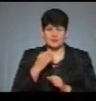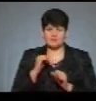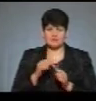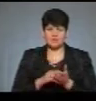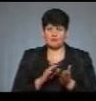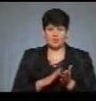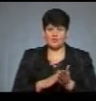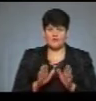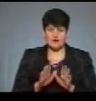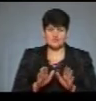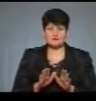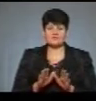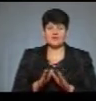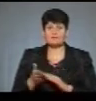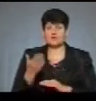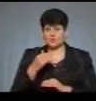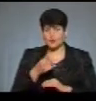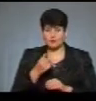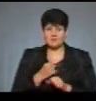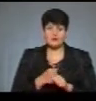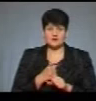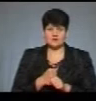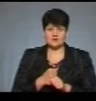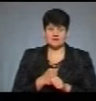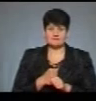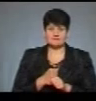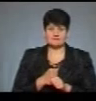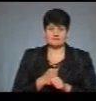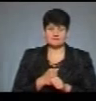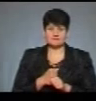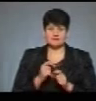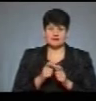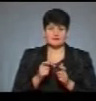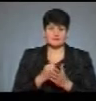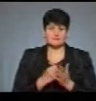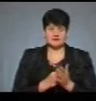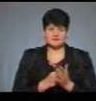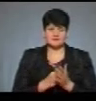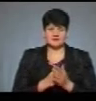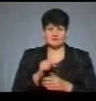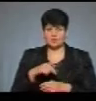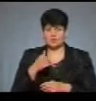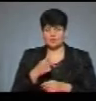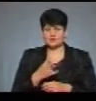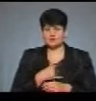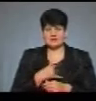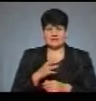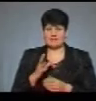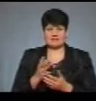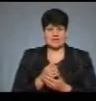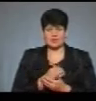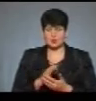облікувати. Але минулого року ми працювали з Visa, а з цього року в нас, на жаль, не